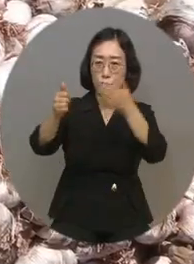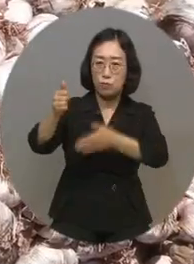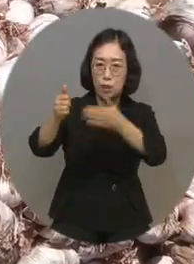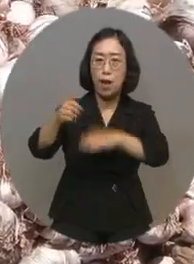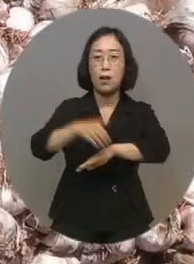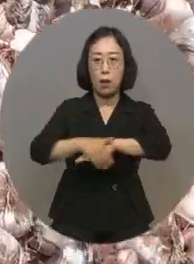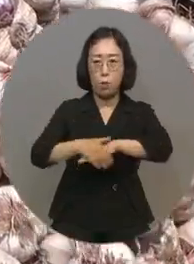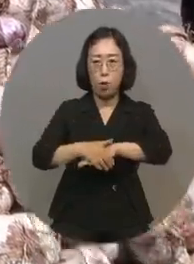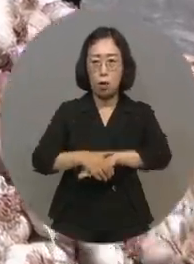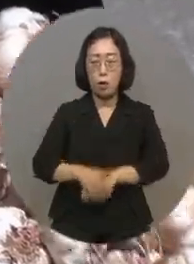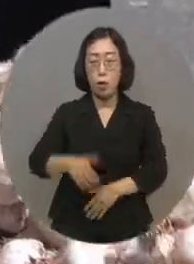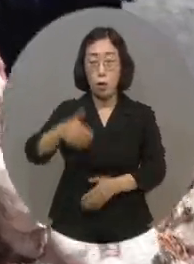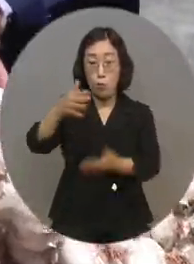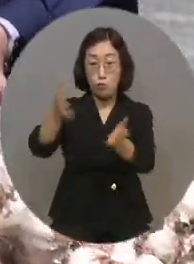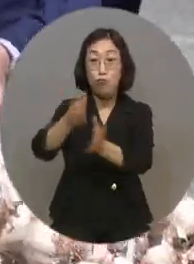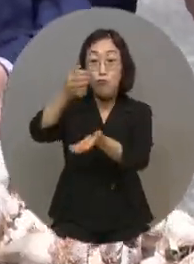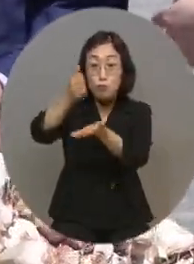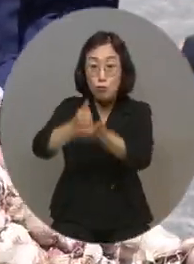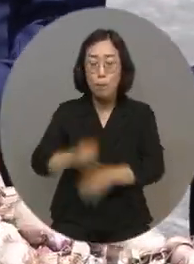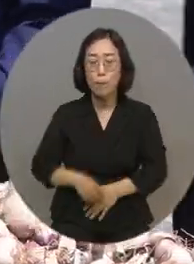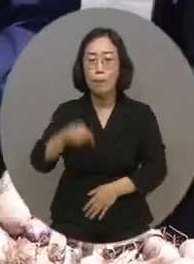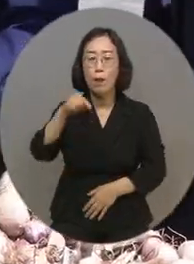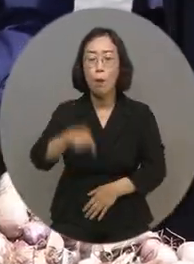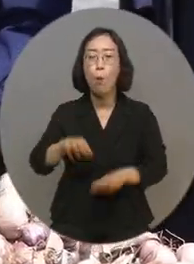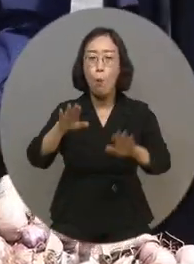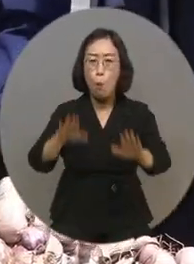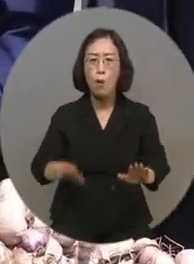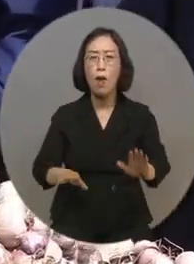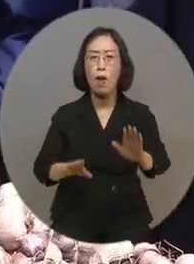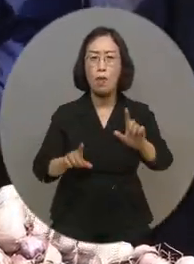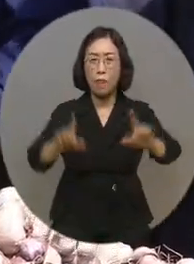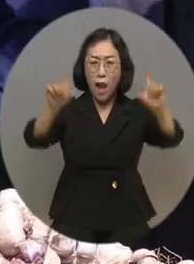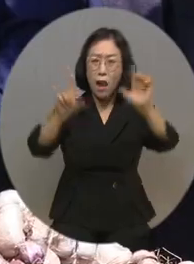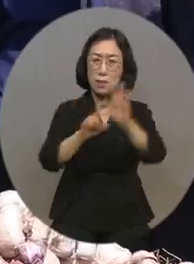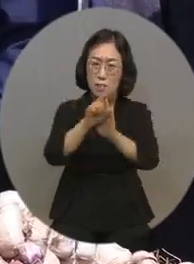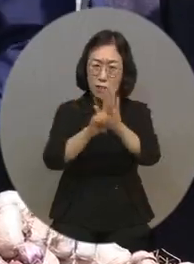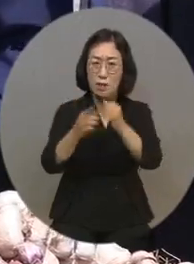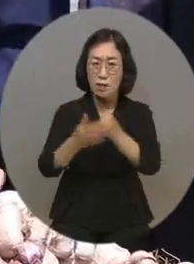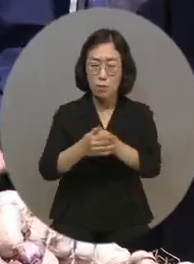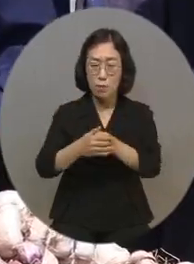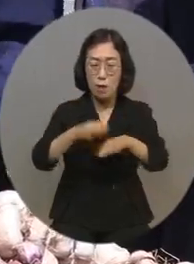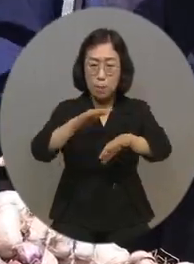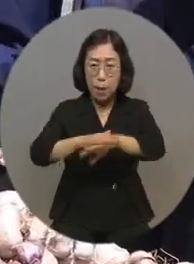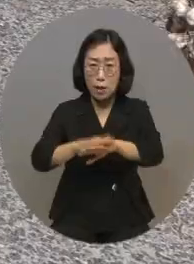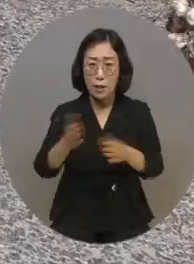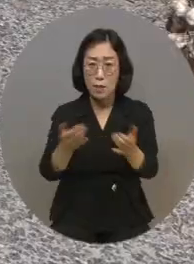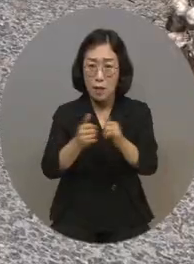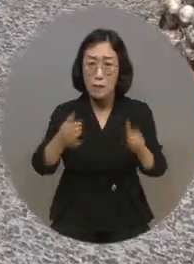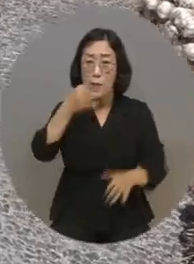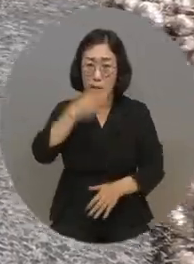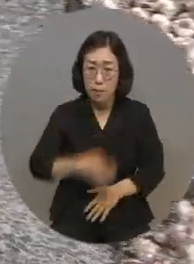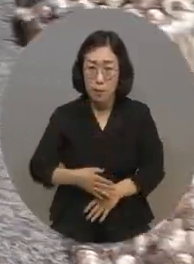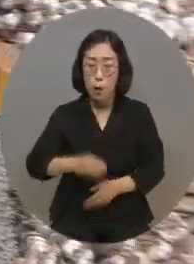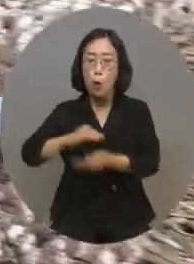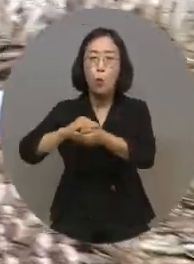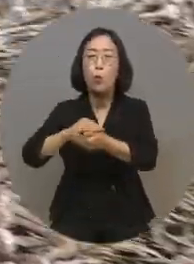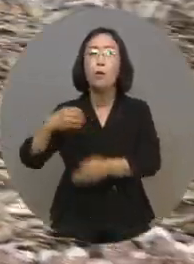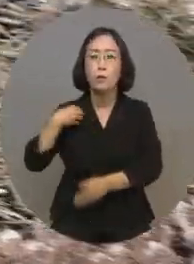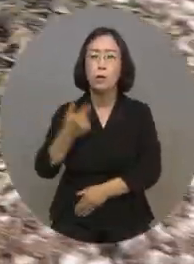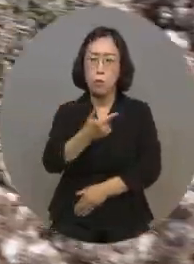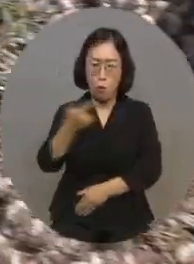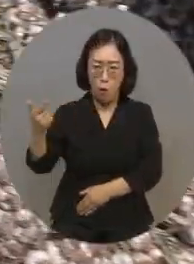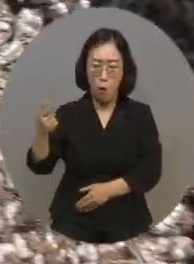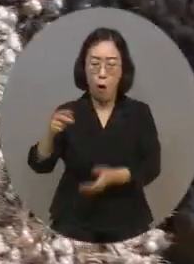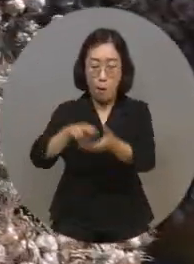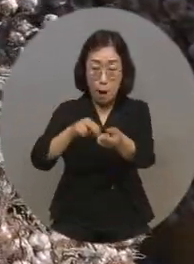공영민 군수는 농협 관계자에게 올해 같은 기상 이후로 농민이 힘들수록 농협의 중심이 되 팔로의 다양화와 올바른